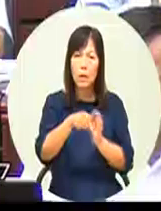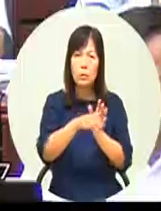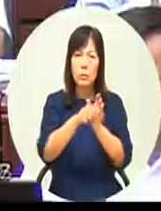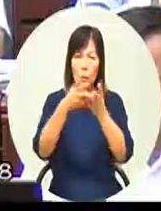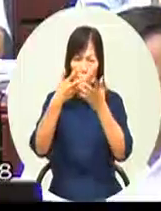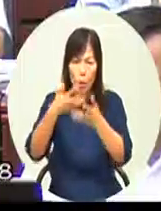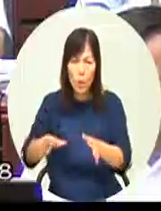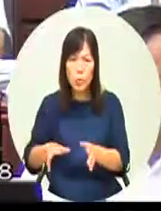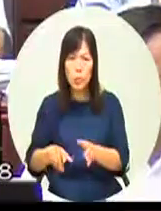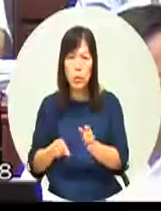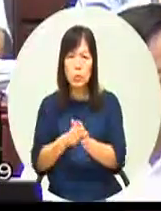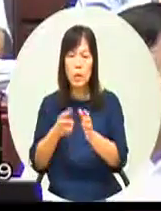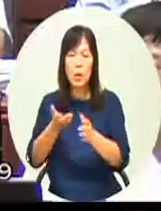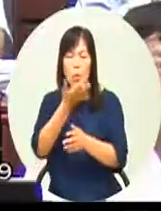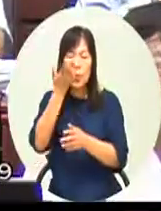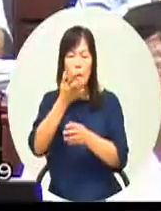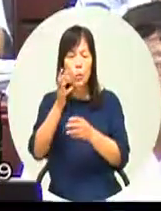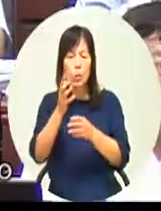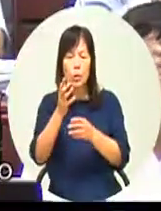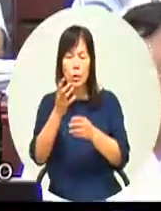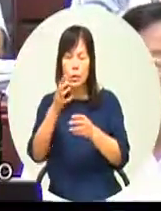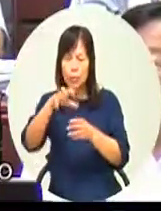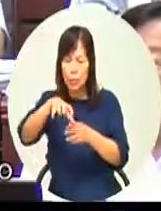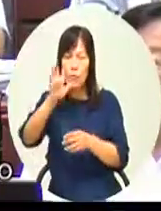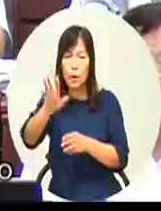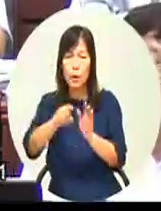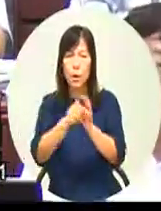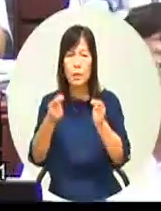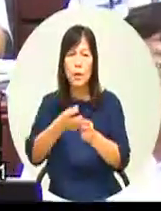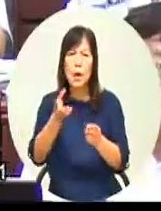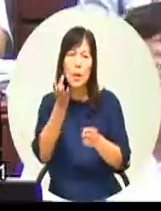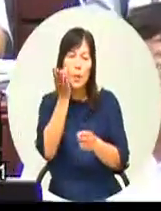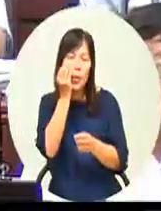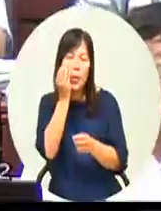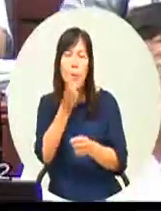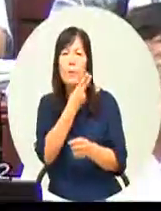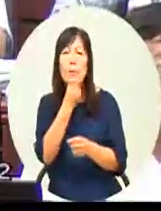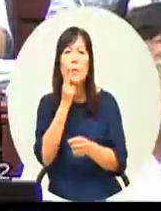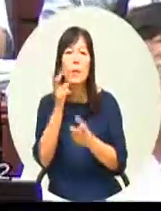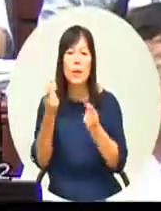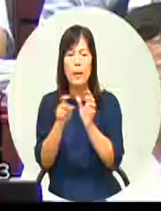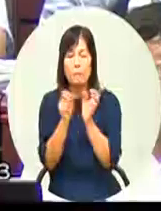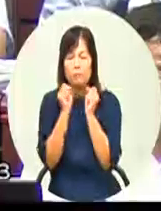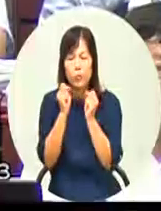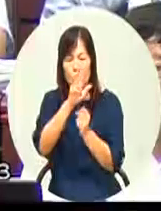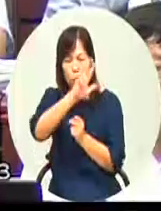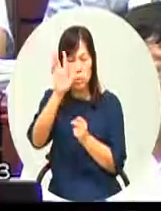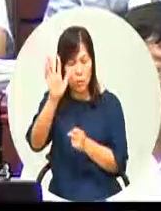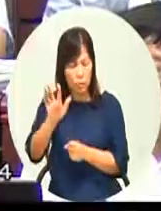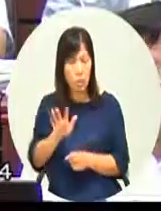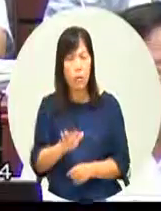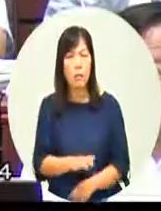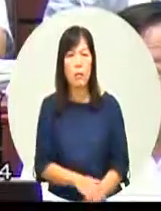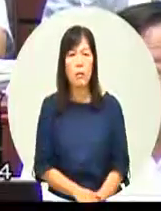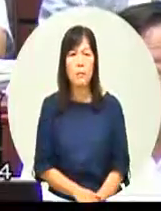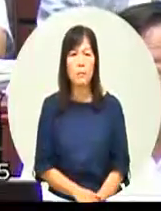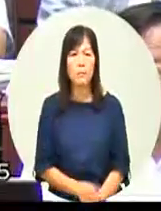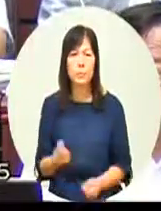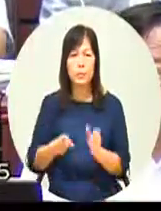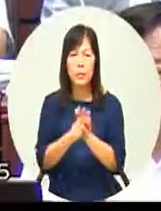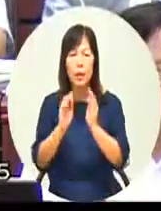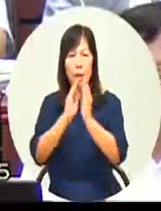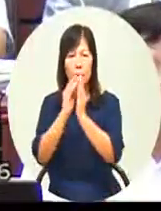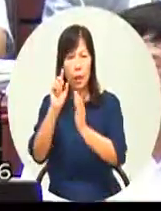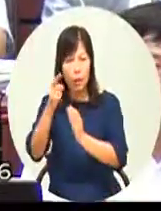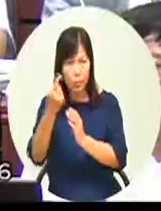多观光的亮点的，比如说我们的赏梅的行程，它就是在冬天。那其实我们桃园